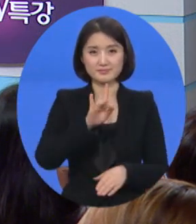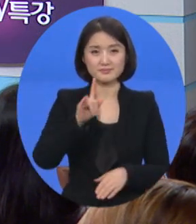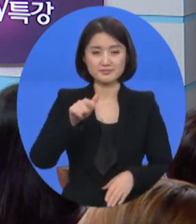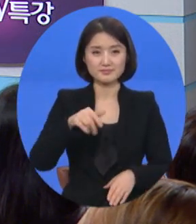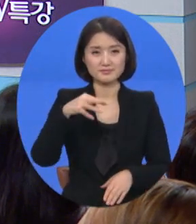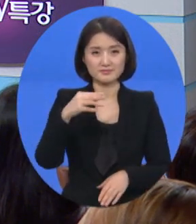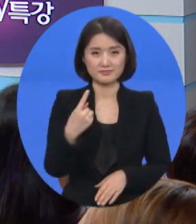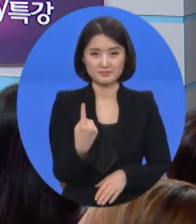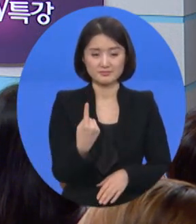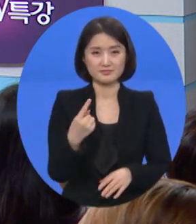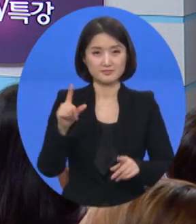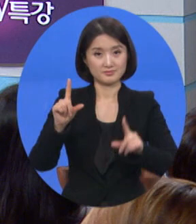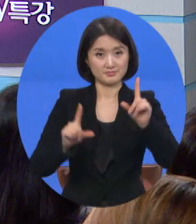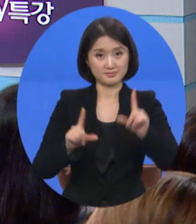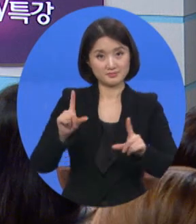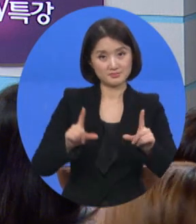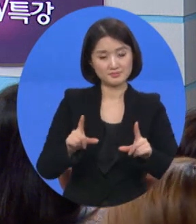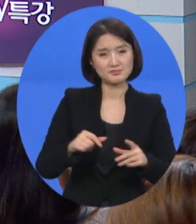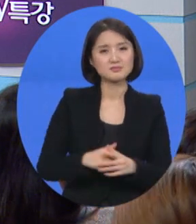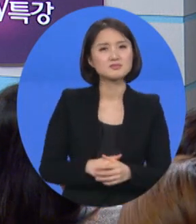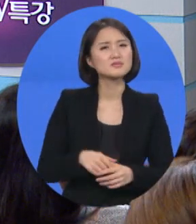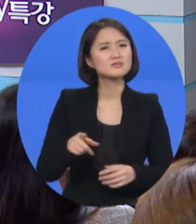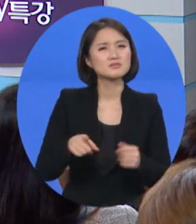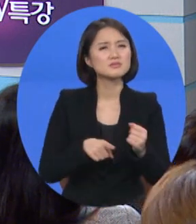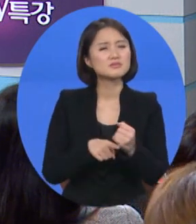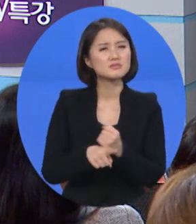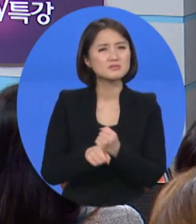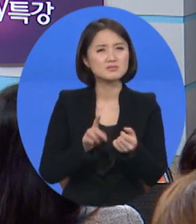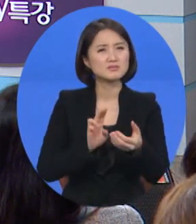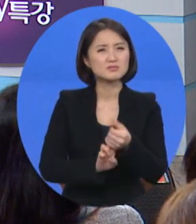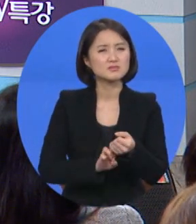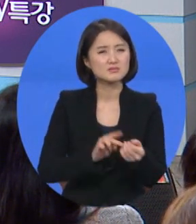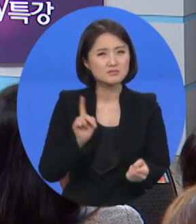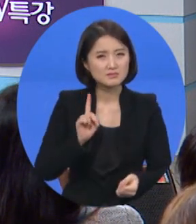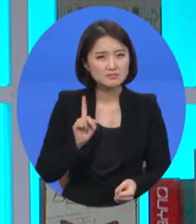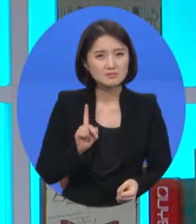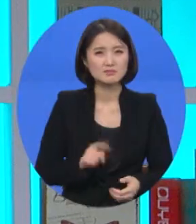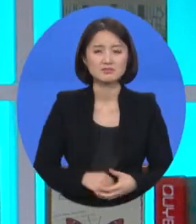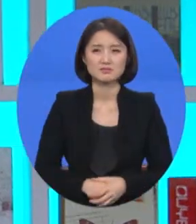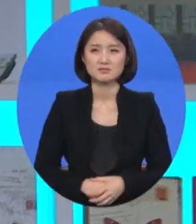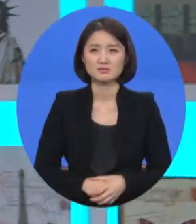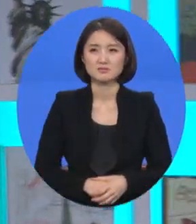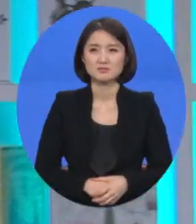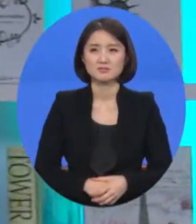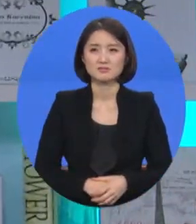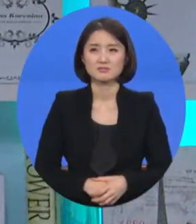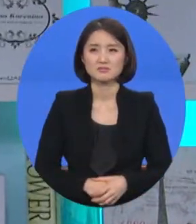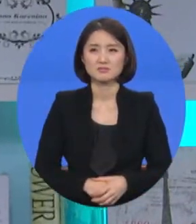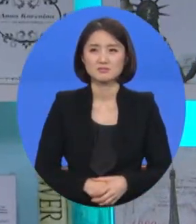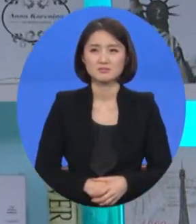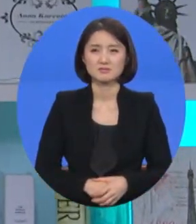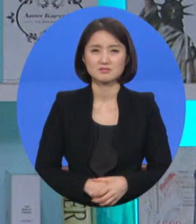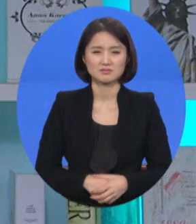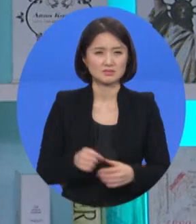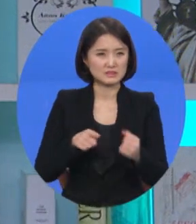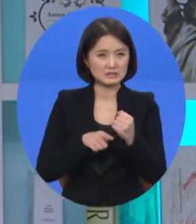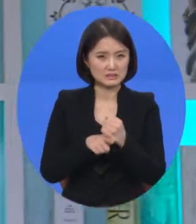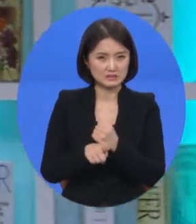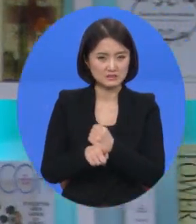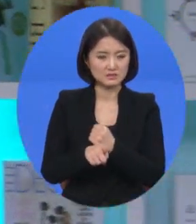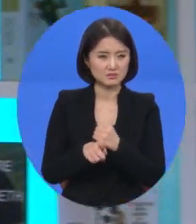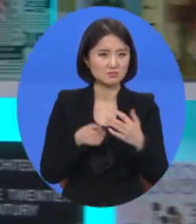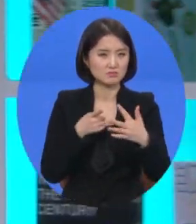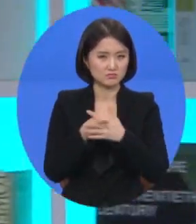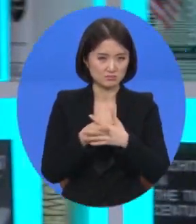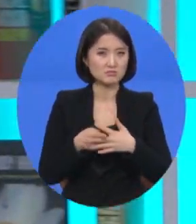그린 이런 그림들은 과연 어떤 의미를 내포하고 있는 것일까요 이 역시도 우리가 읽어 내야 됩니다